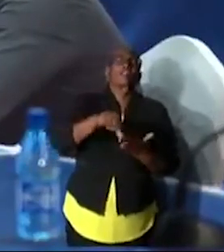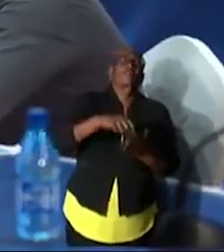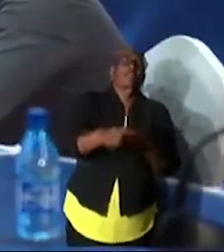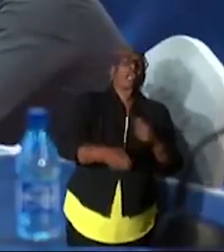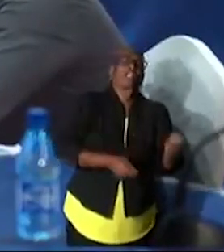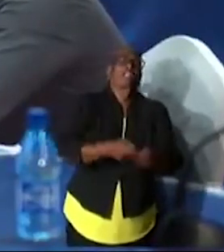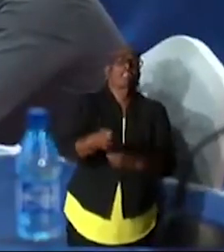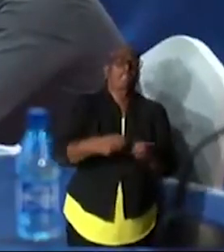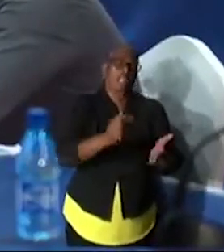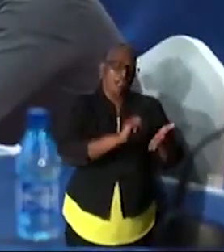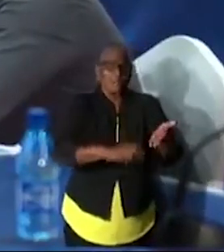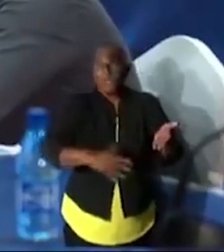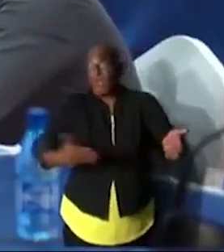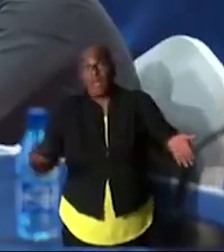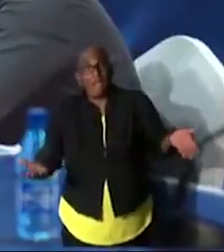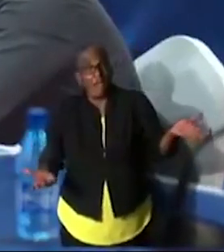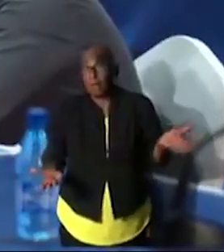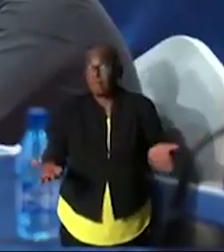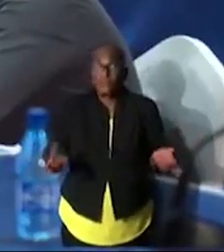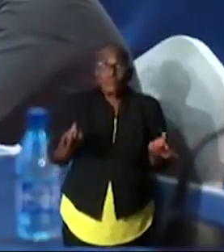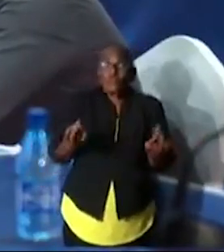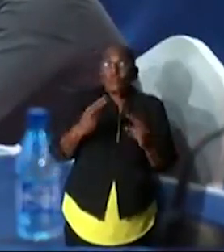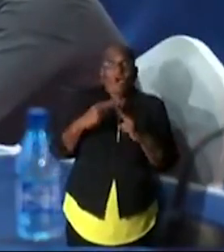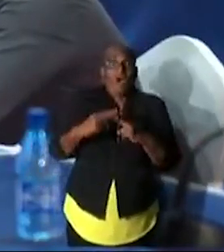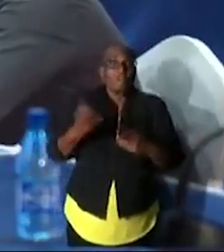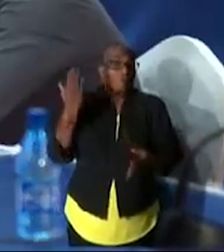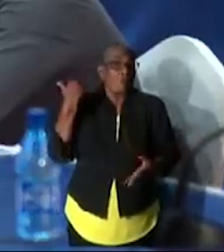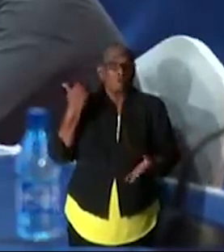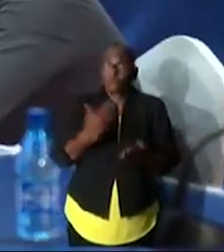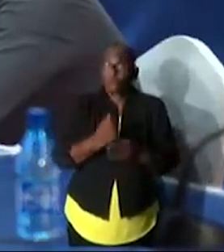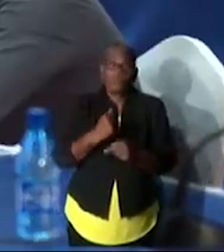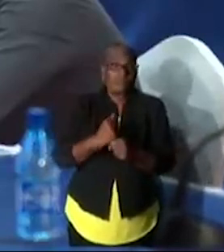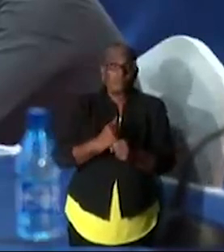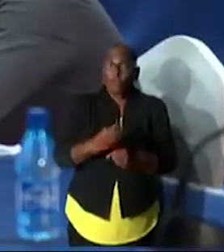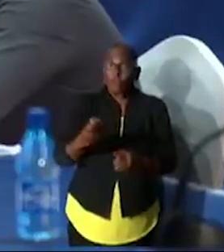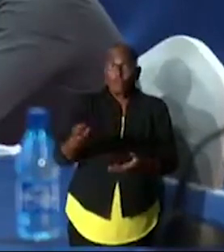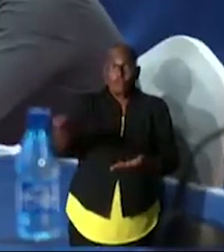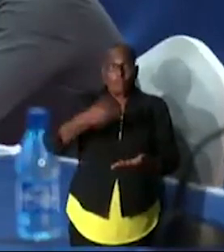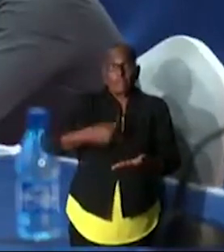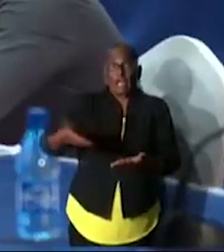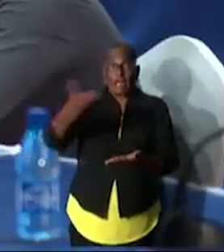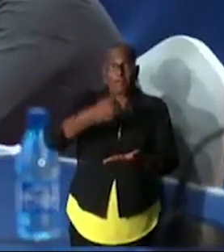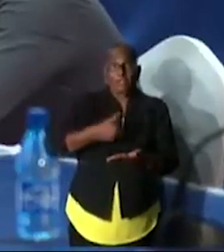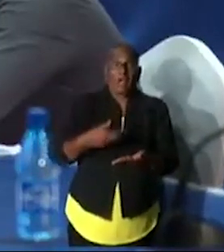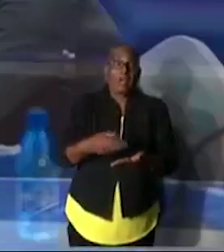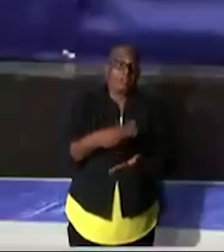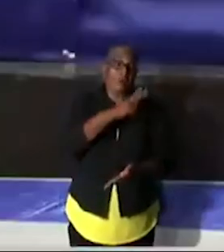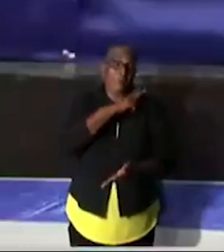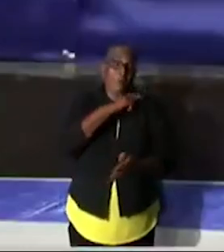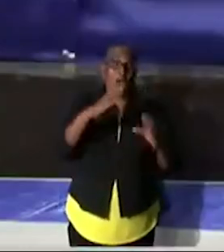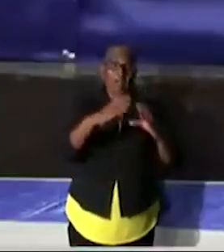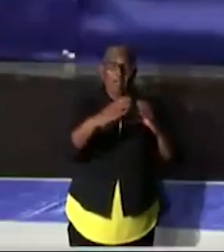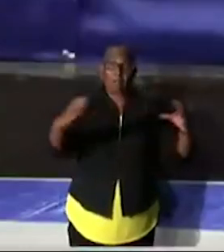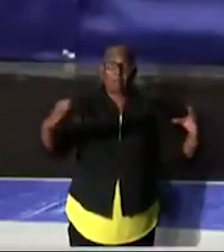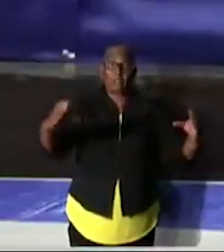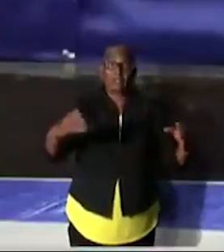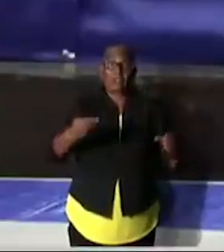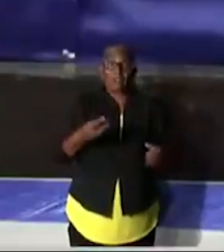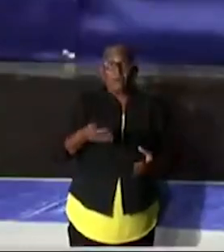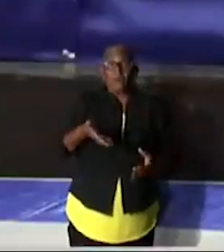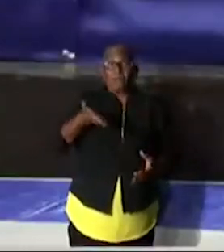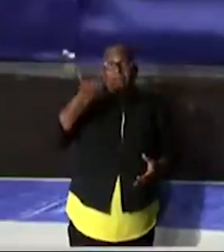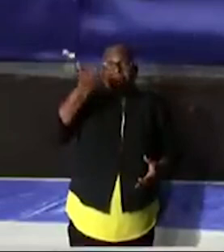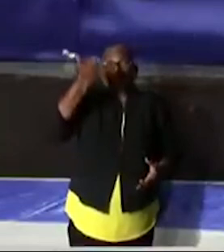nergens rapportage te vinden over een schriftelijke afspraak. En nu krijgen we rekeningen van bewakingsbedrijven. Die lopen in de bedragen